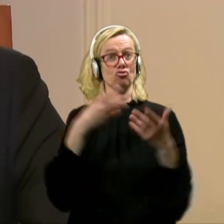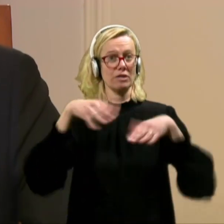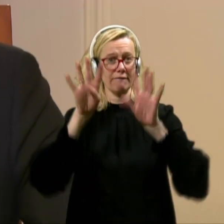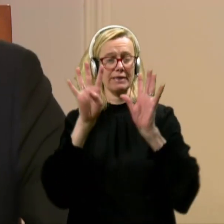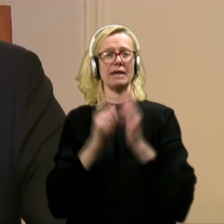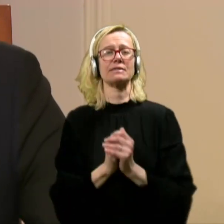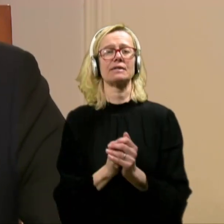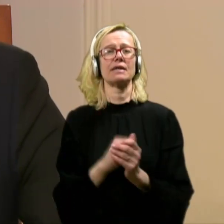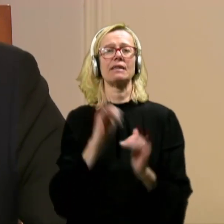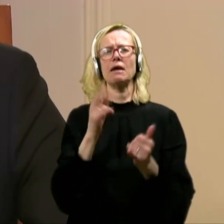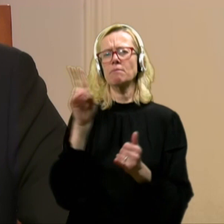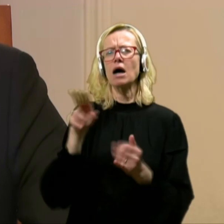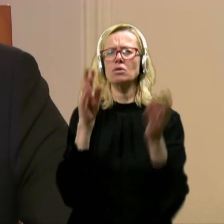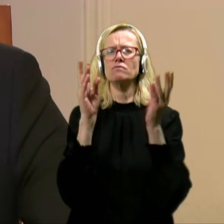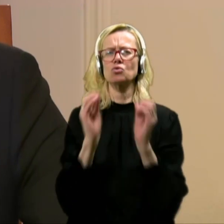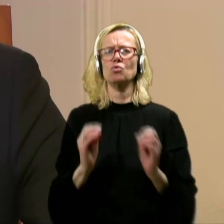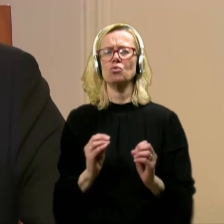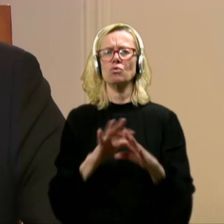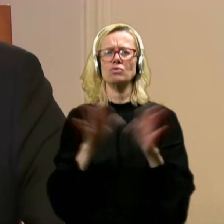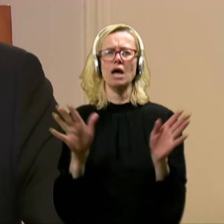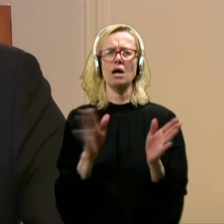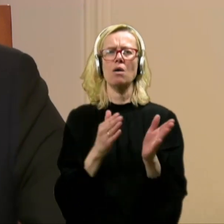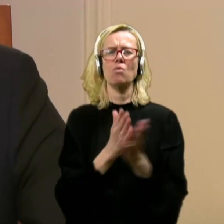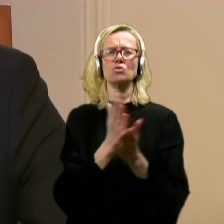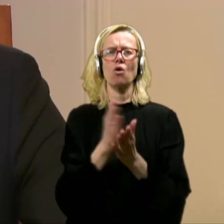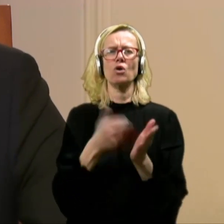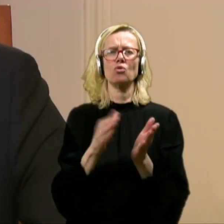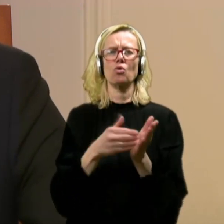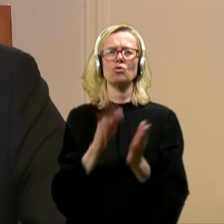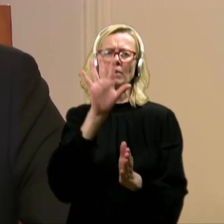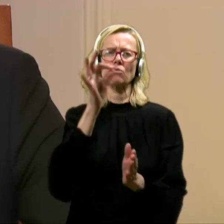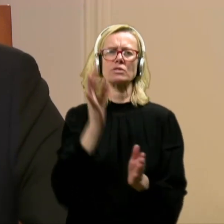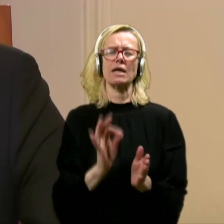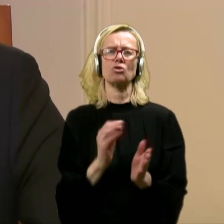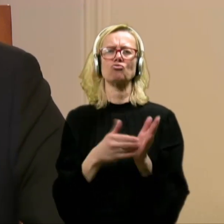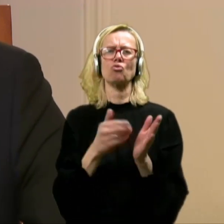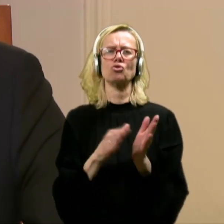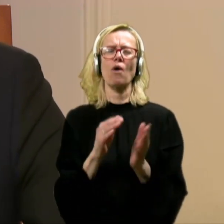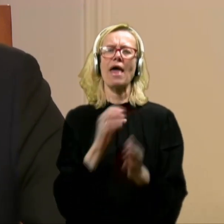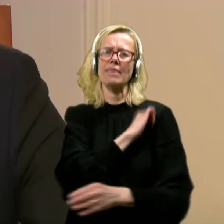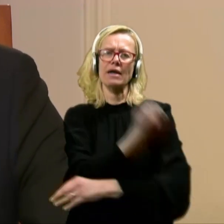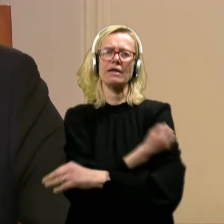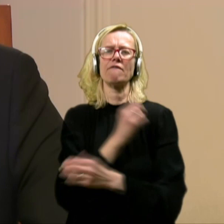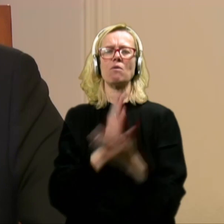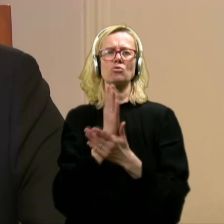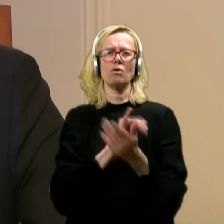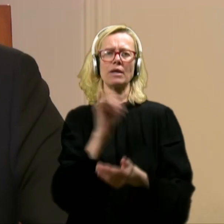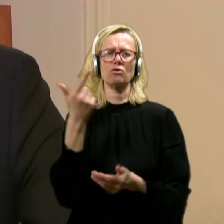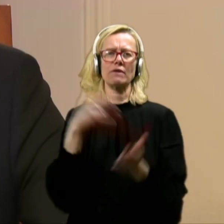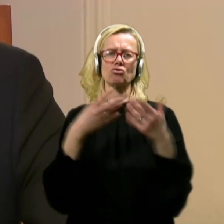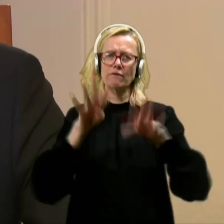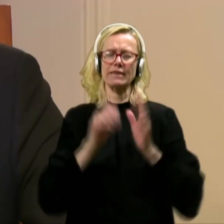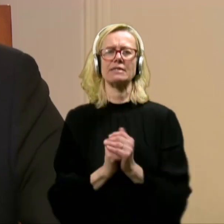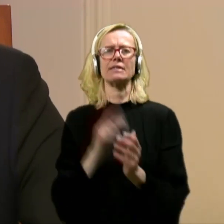31.12.2019, da ima v strukturi vseh poslovnih odhodkov vsaj 5% stroškov energije v poslovnem letu